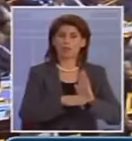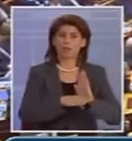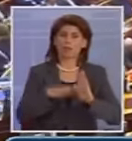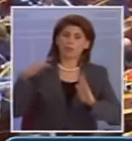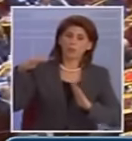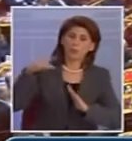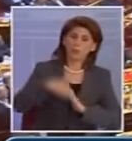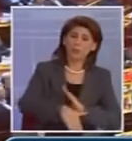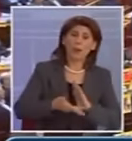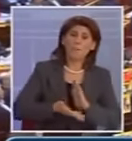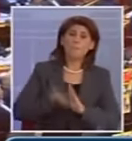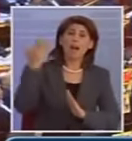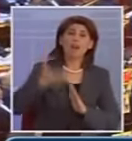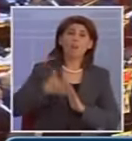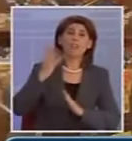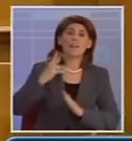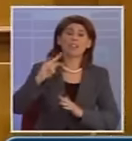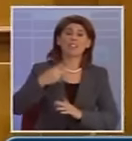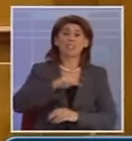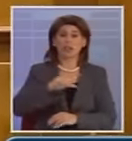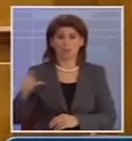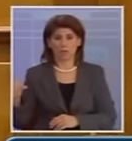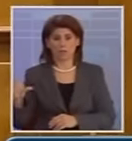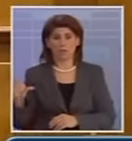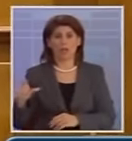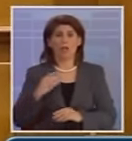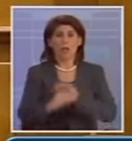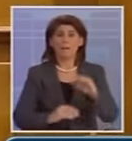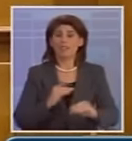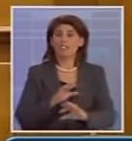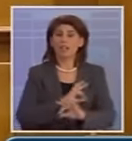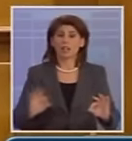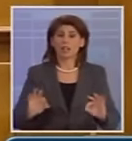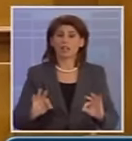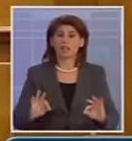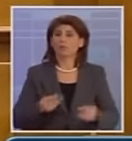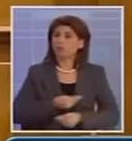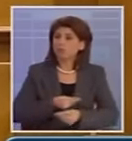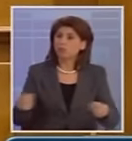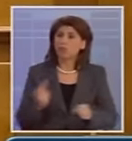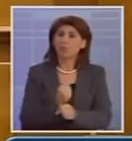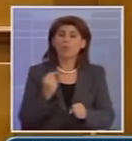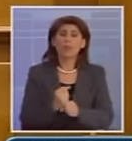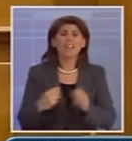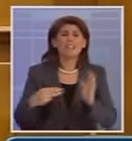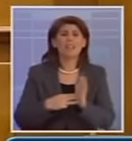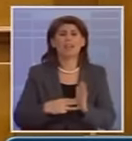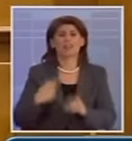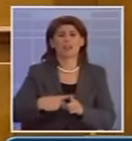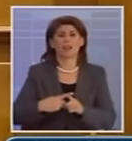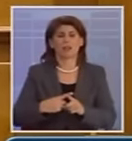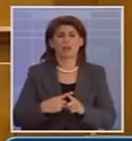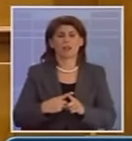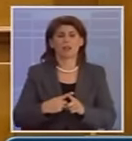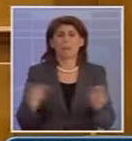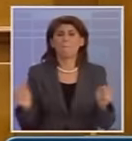απολέσει πάνω από 15 δισεκατομμύρια. Επενδύσεις που ήταν έτοιμες να προσφέρουν δουλειά σε χιλιάδες Έλληνες έχουν παγώσει. Η